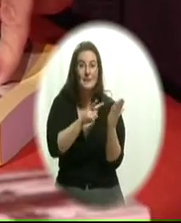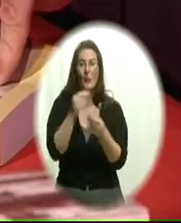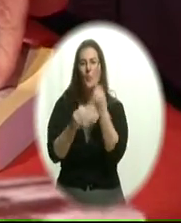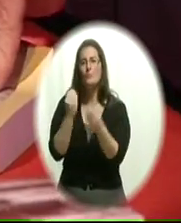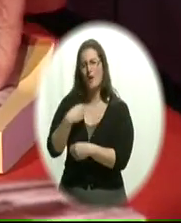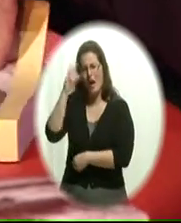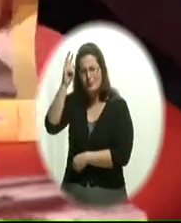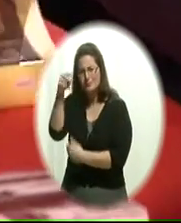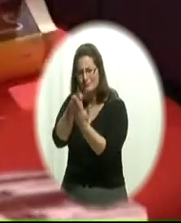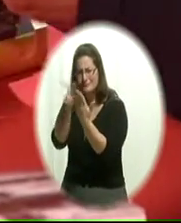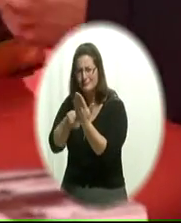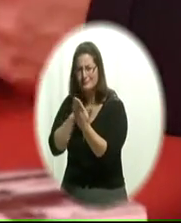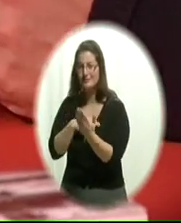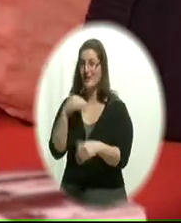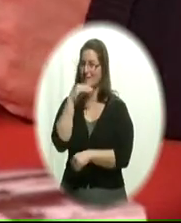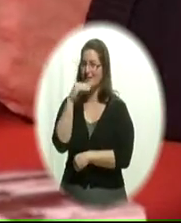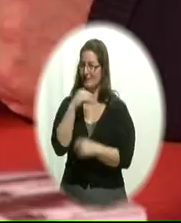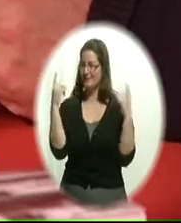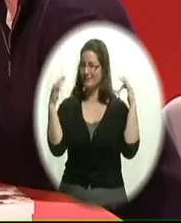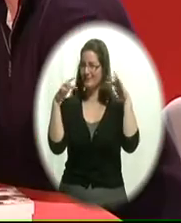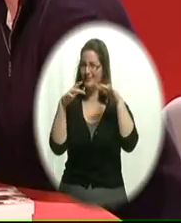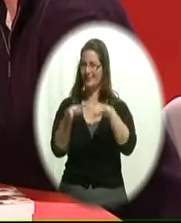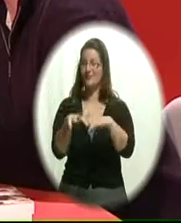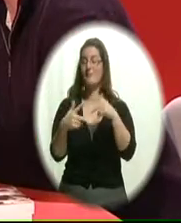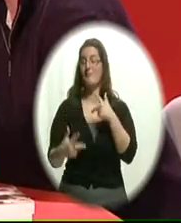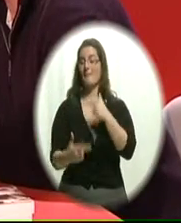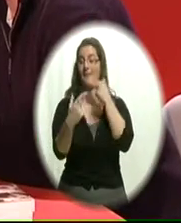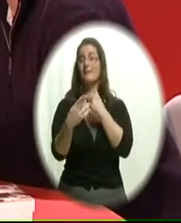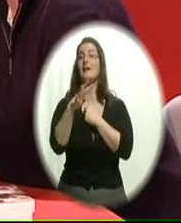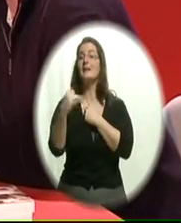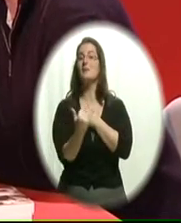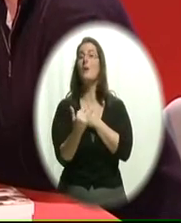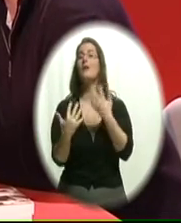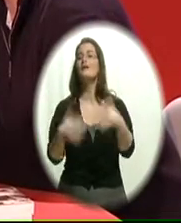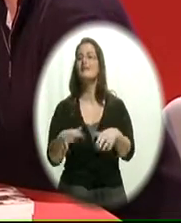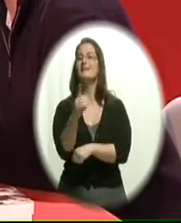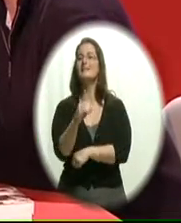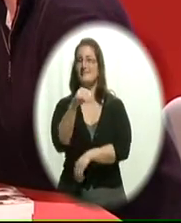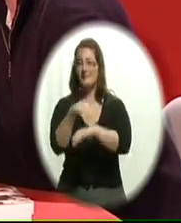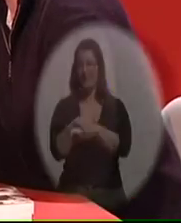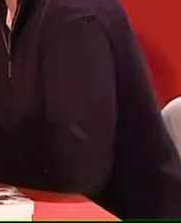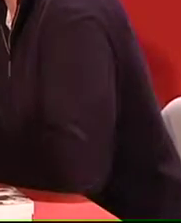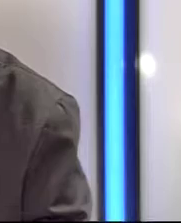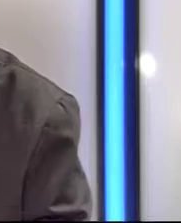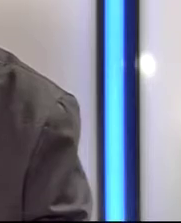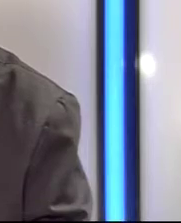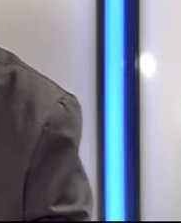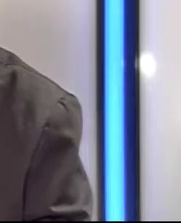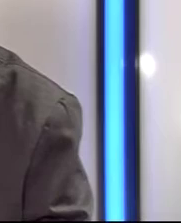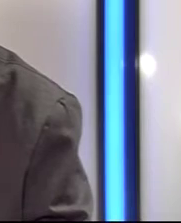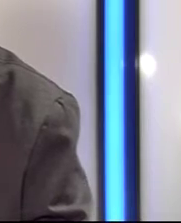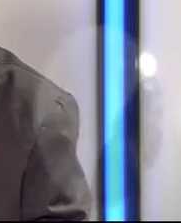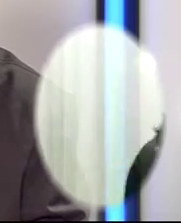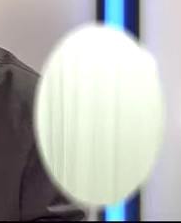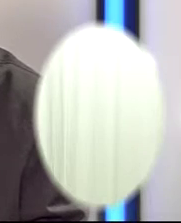prendre part aux festivités. Elles ne durent que 4 jours et prendront fin ce dimanche 26 janvier.